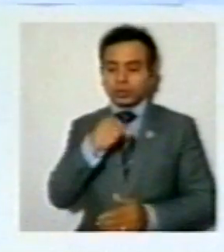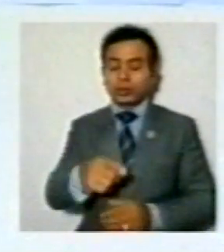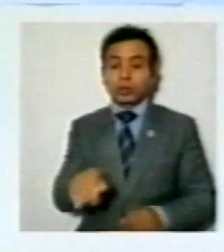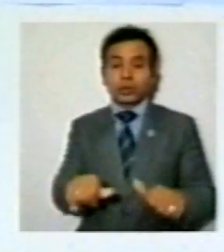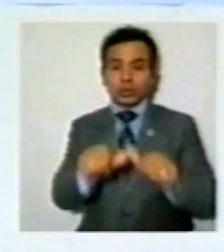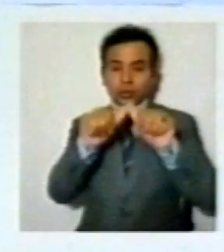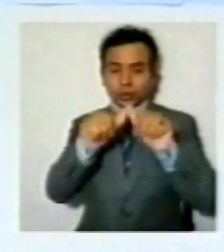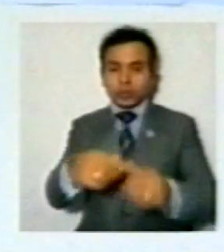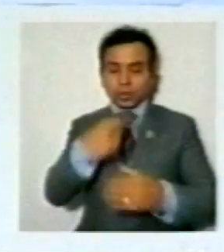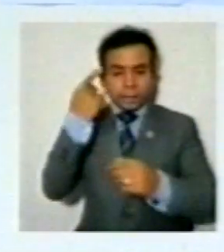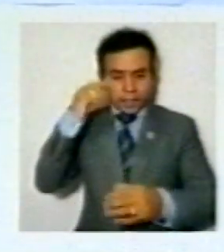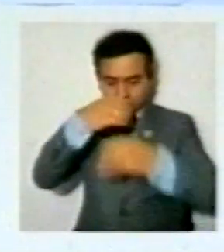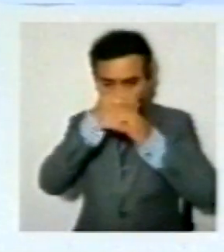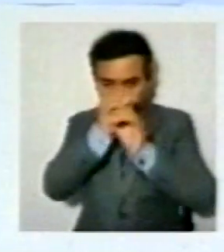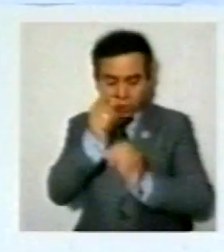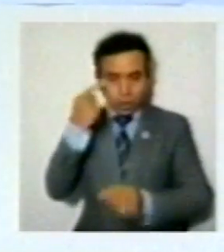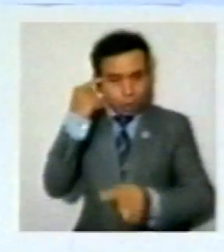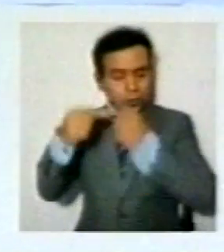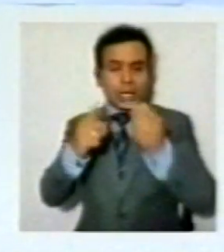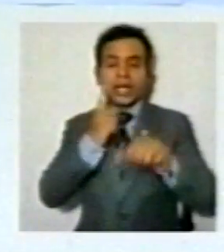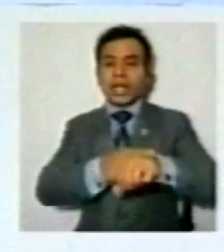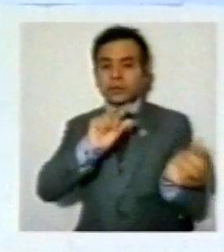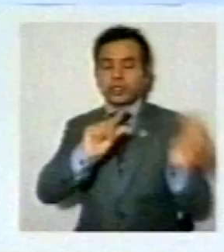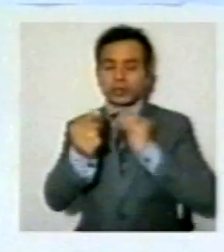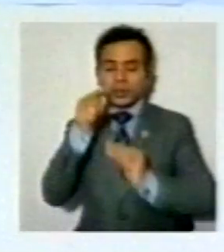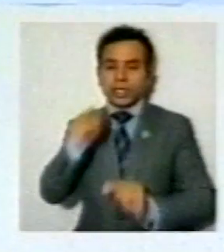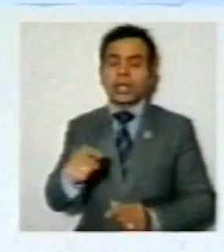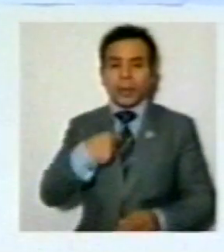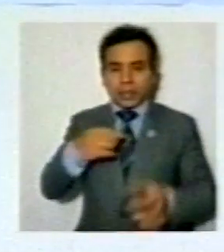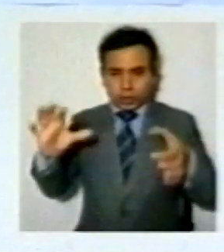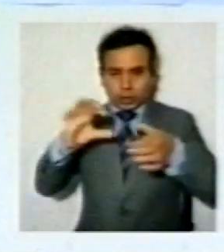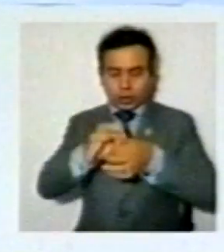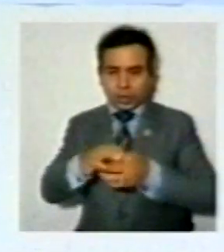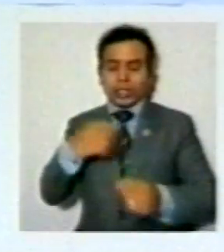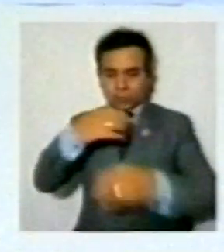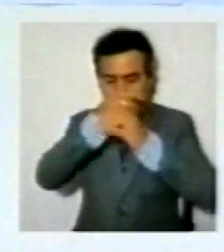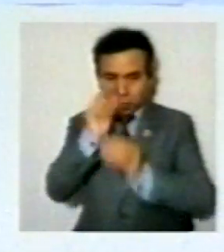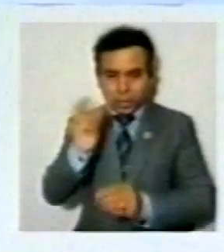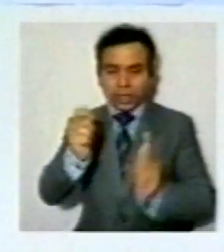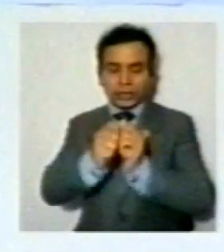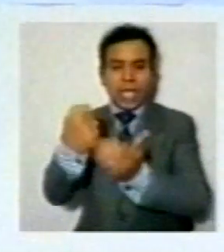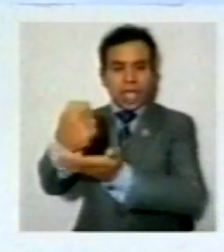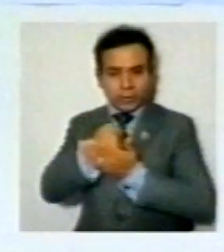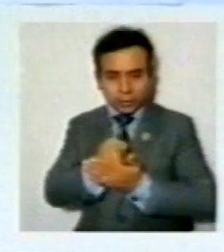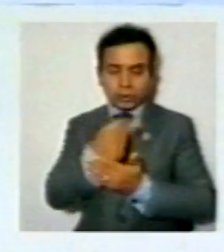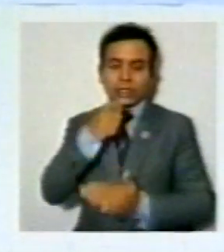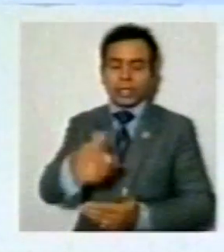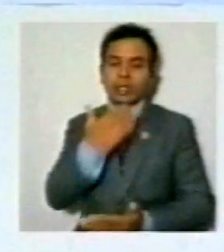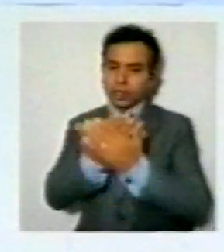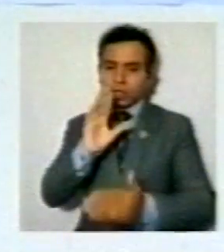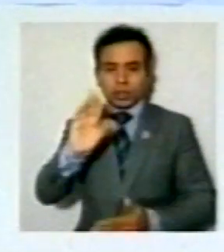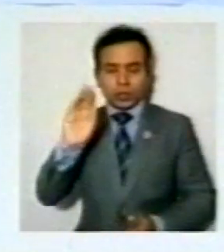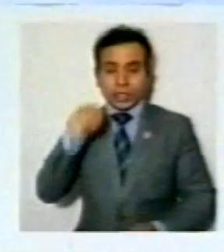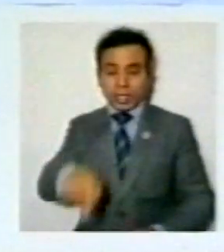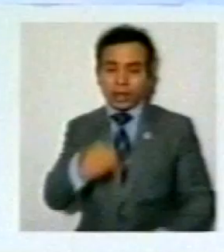হয়েছে এবং আমাদের সাথে নতুন করে যুক্ত হয়েছেন উচ্চতর বিজ্ঞান গবেষণা কেন্দ্র ঢাকা বিশ্ববিদ্যালয়। ঢাকা বিশ্ববিদ্যালয়ের প্রতি